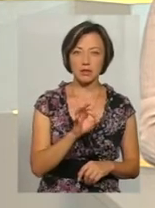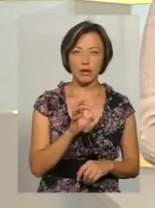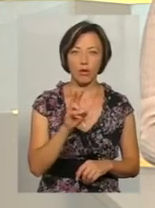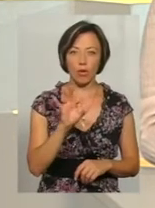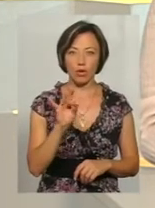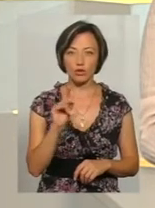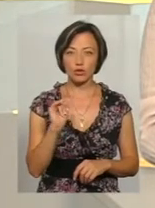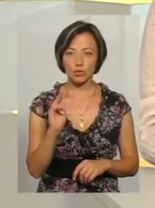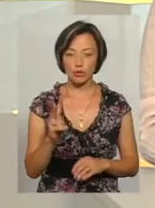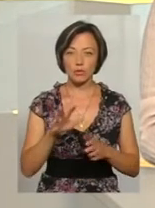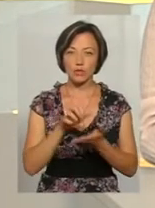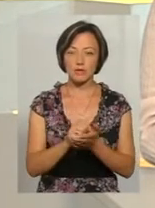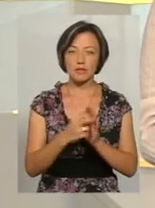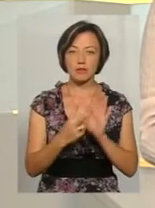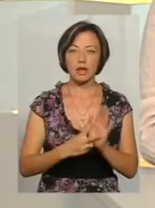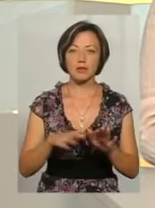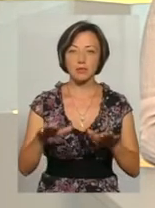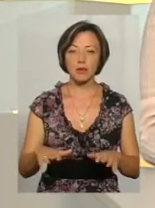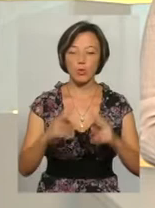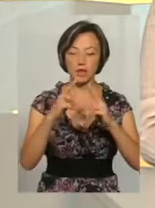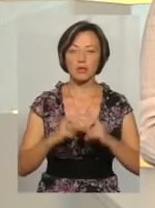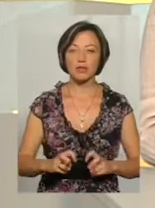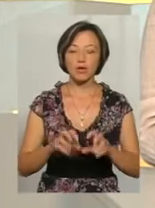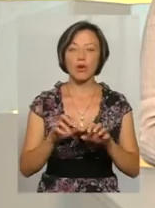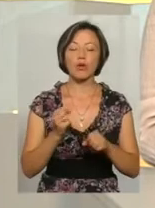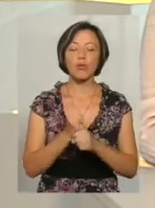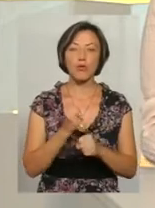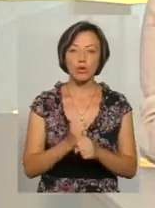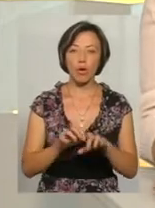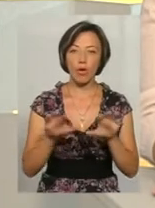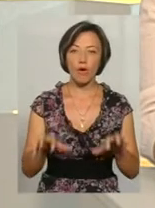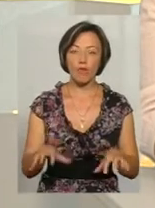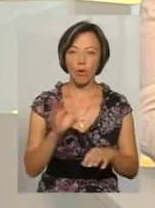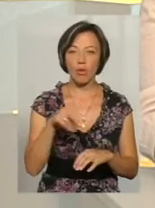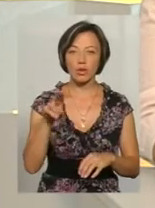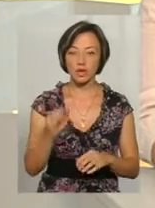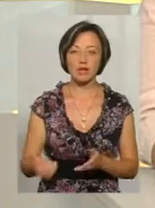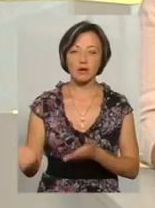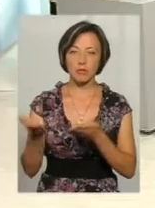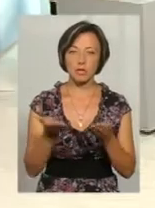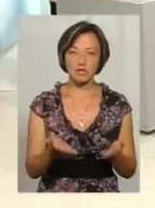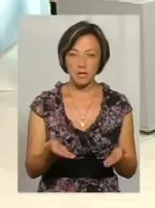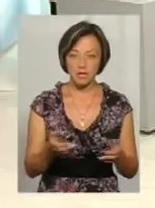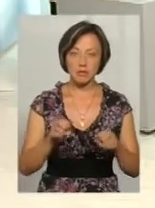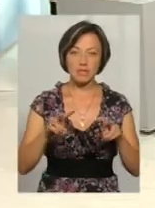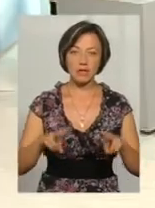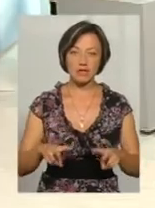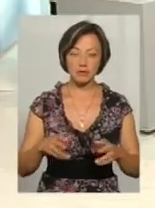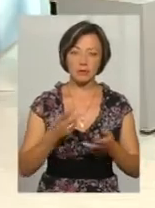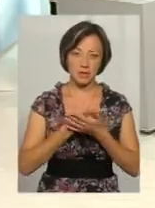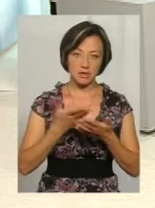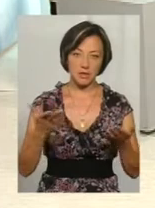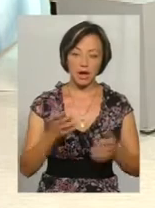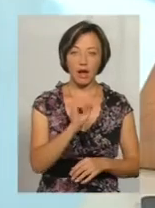сходинку. Проаналізувати діяльність голови ОДА ми запросили сьогодні експертів. Хочу вам їх представити. У нашій студії сьогодні